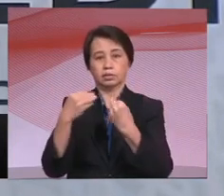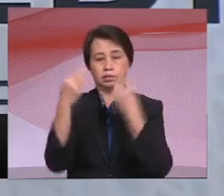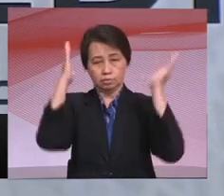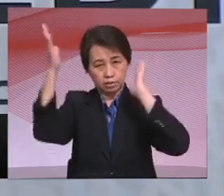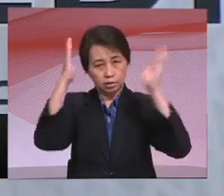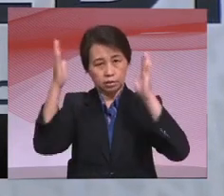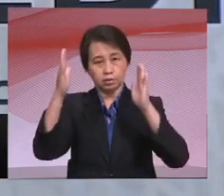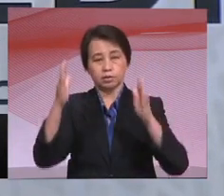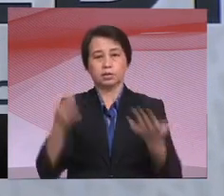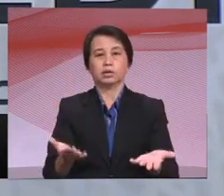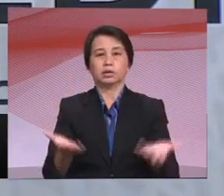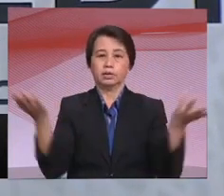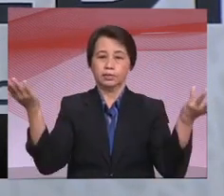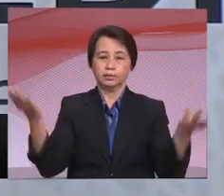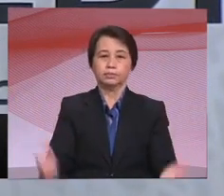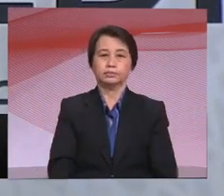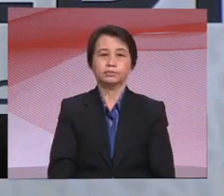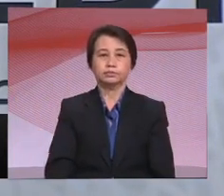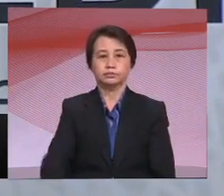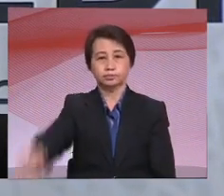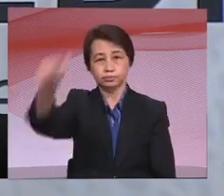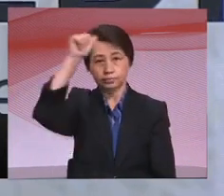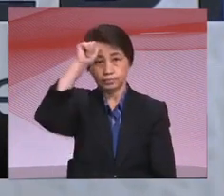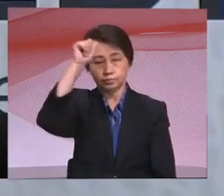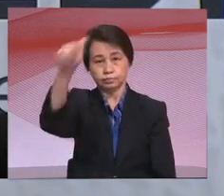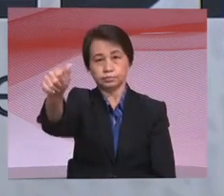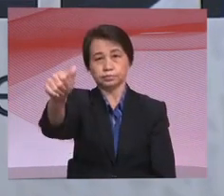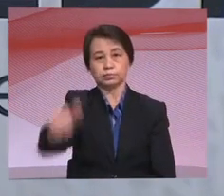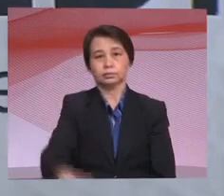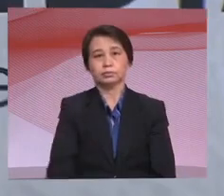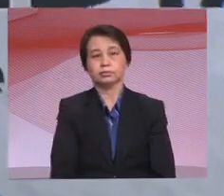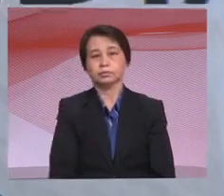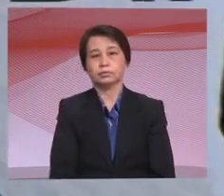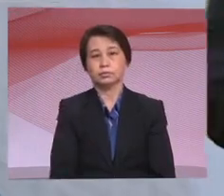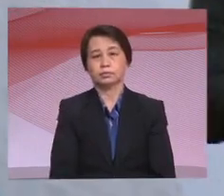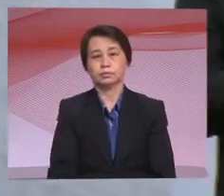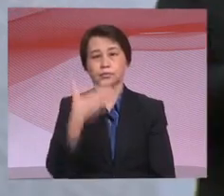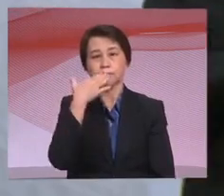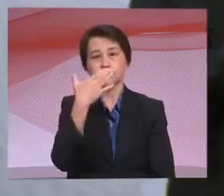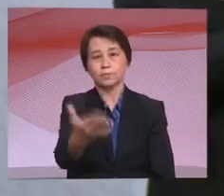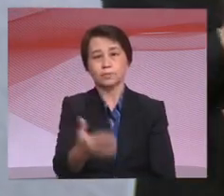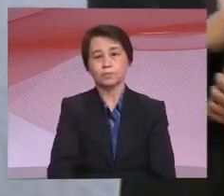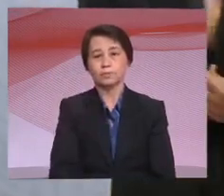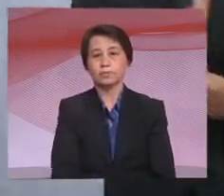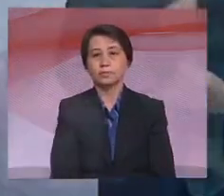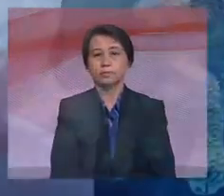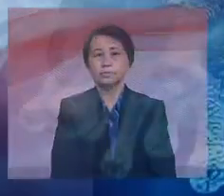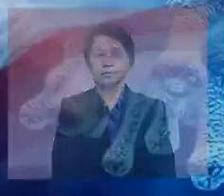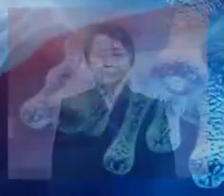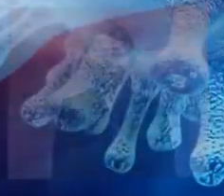negara kita. Sekian wabillahi taufiq wa hidayah. Assalamualaikum warahmatullahi taala wabarakatuh. Terima kasih.